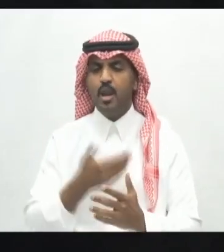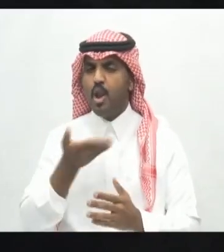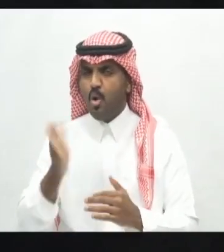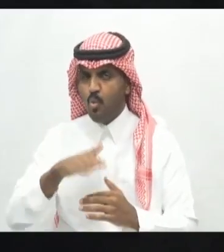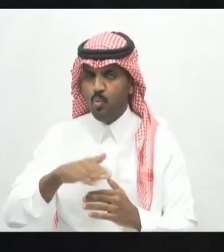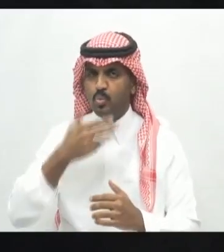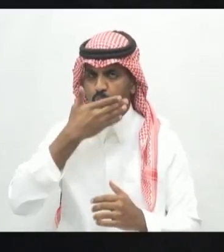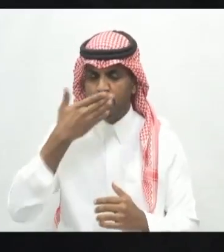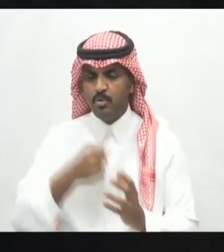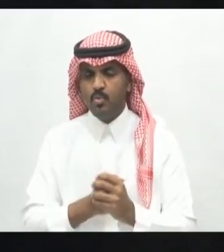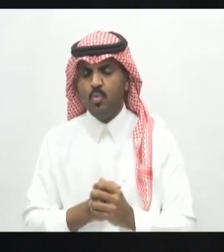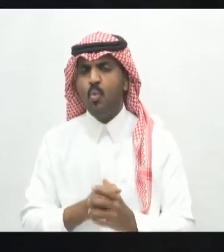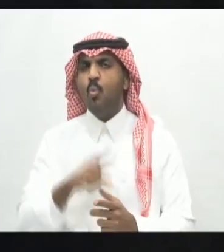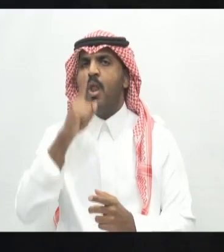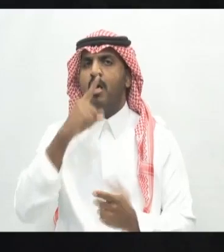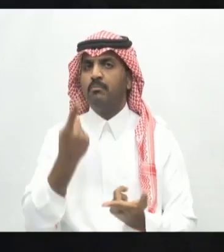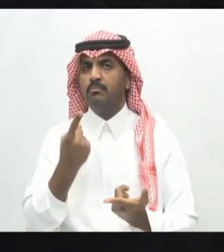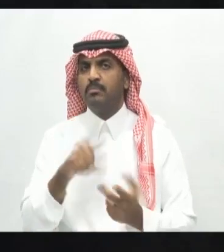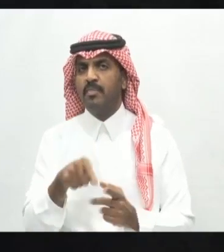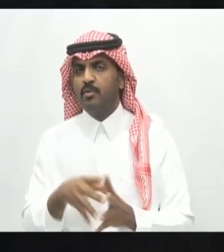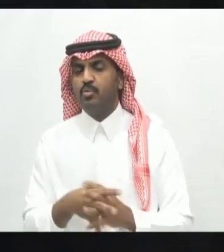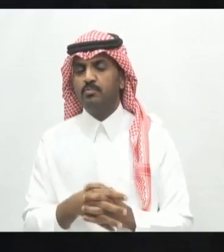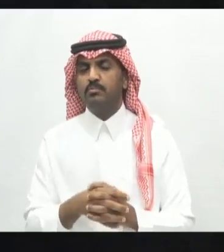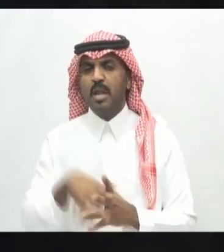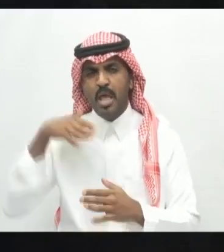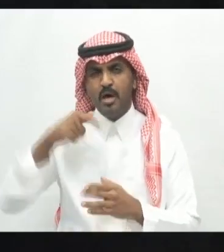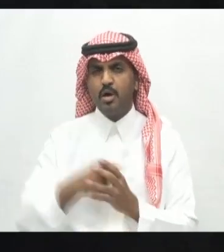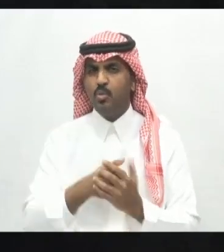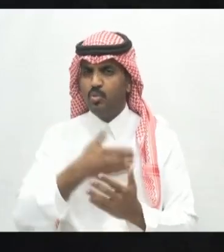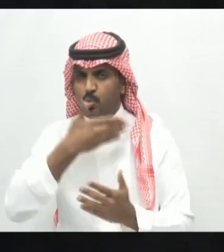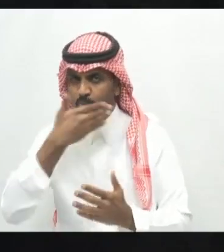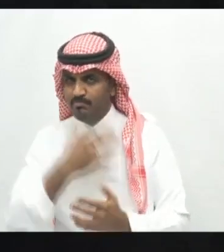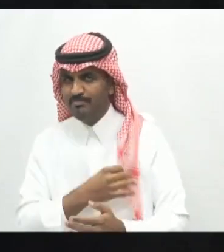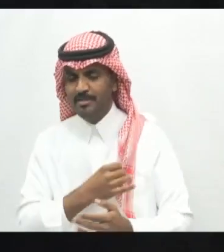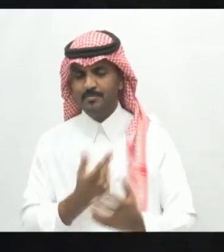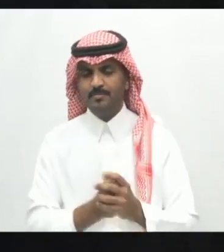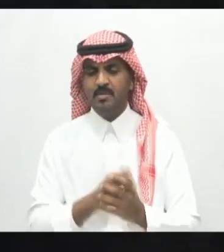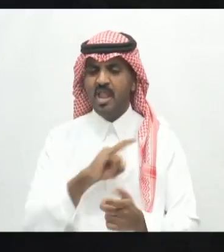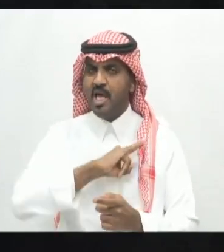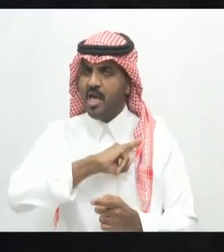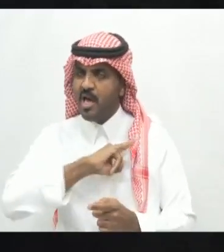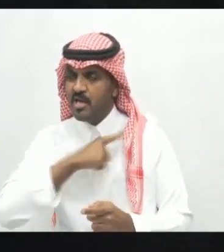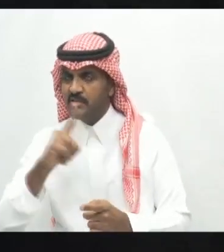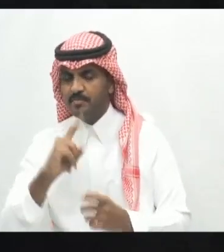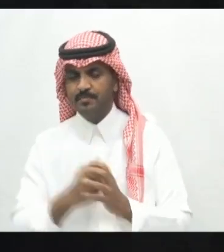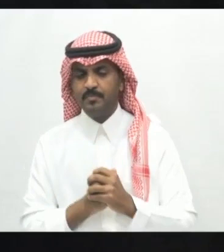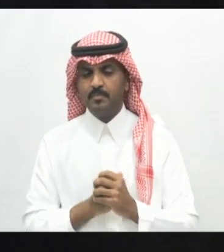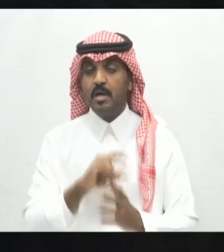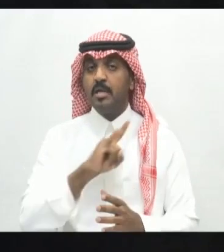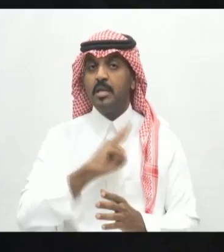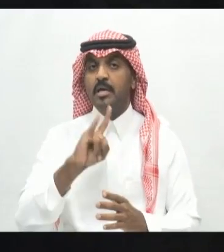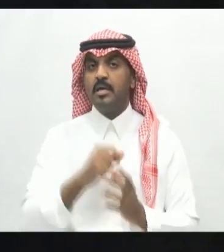حتى لو كان قد نذر صوم يوم النحر او يوم عيد الفطر لا يصح لماذا لان النهي